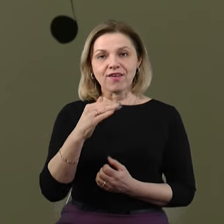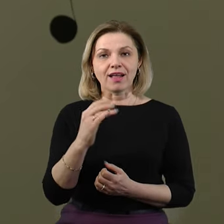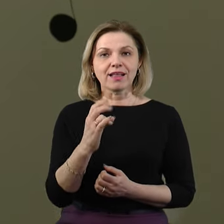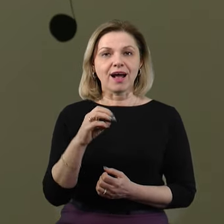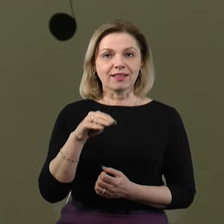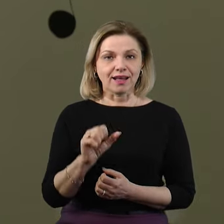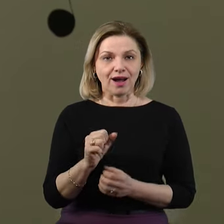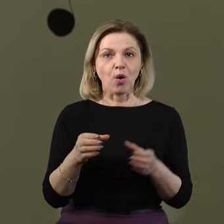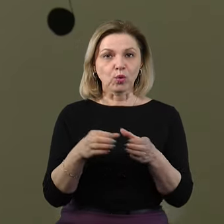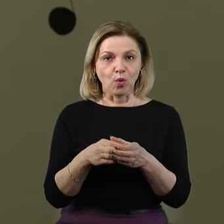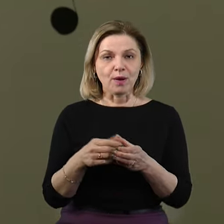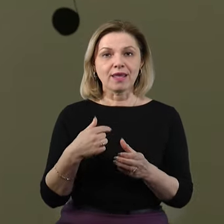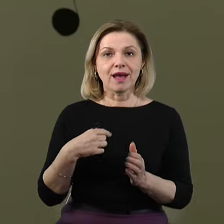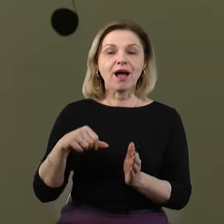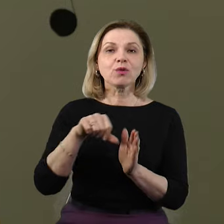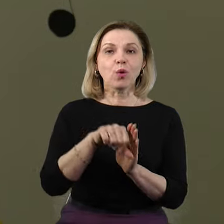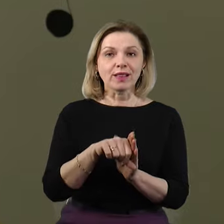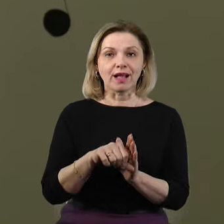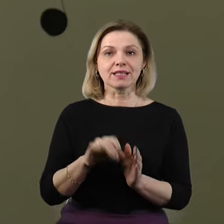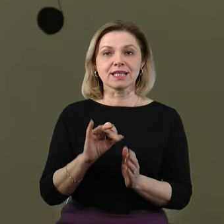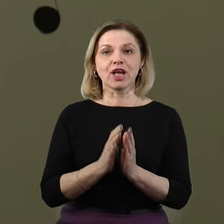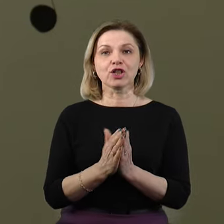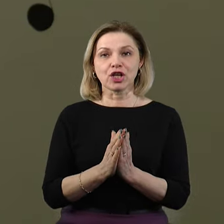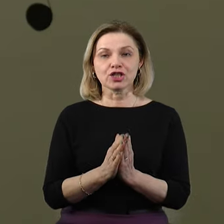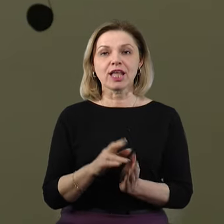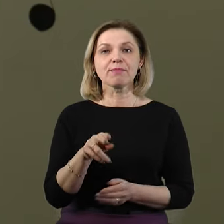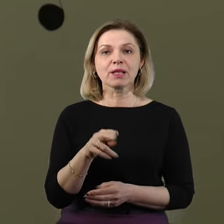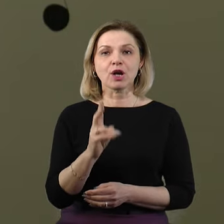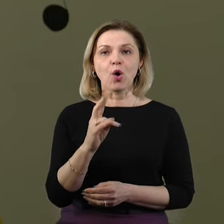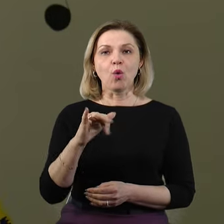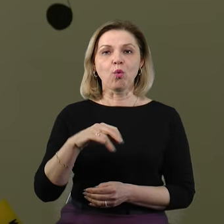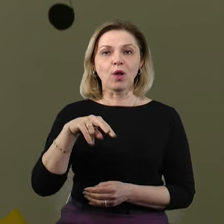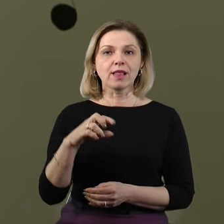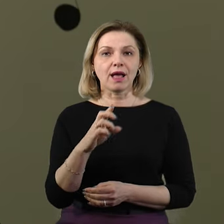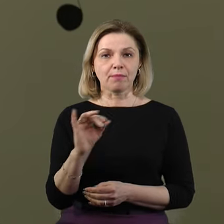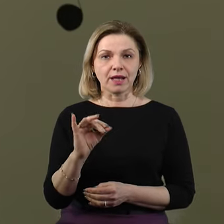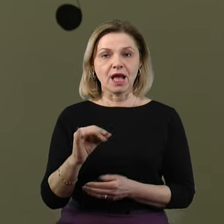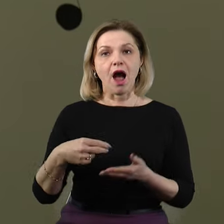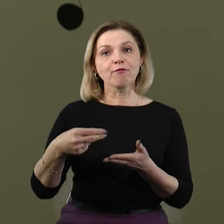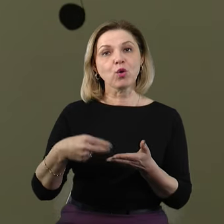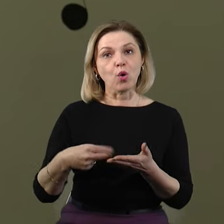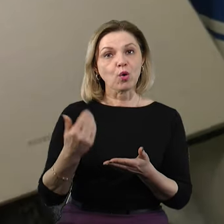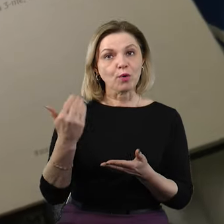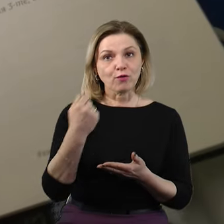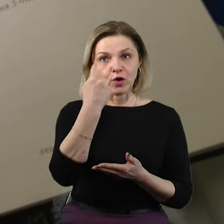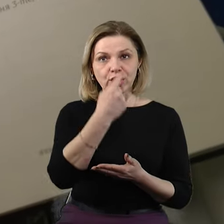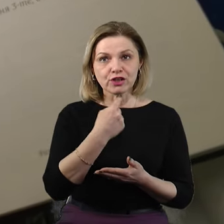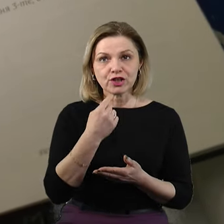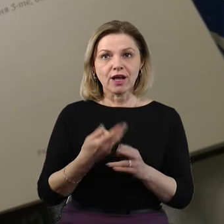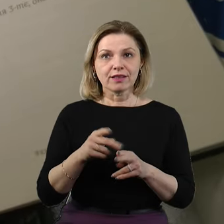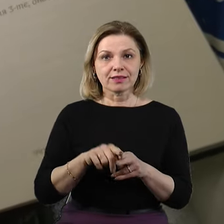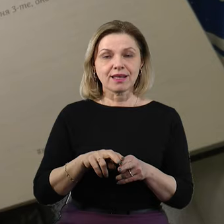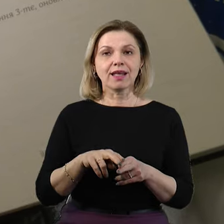грегата я доєдналася до його Лав книжка Дмитра кулеби книжка з автографом тому вона вартувала